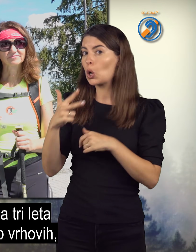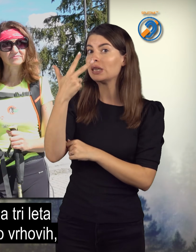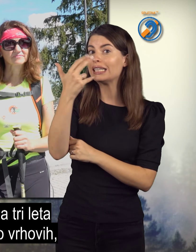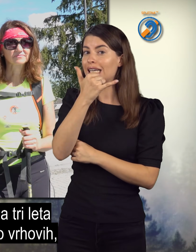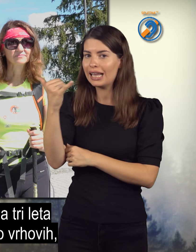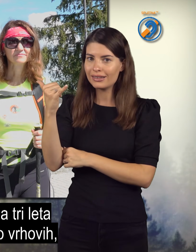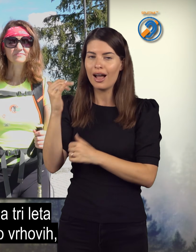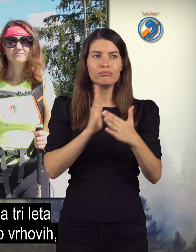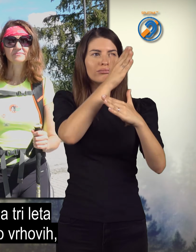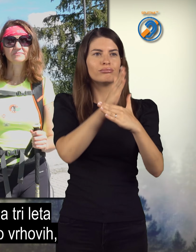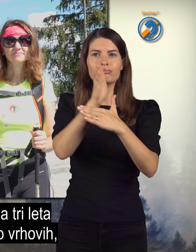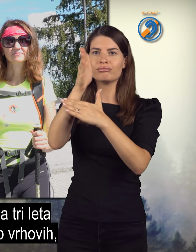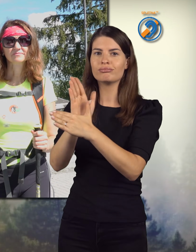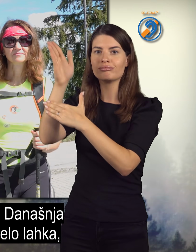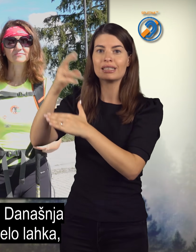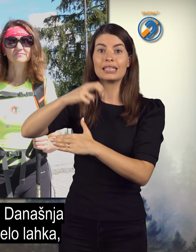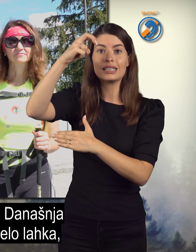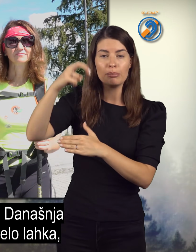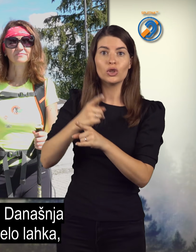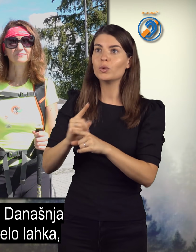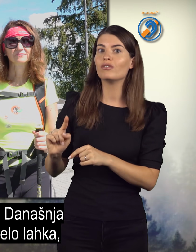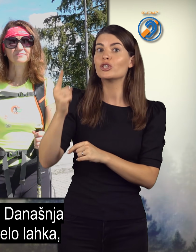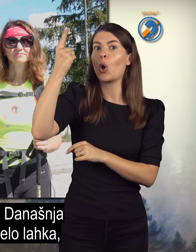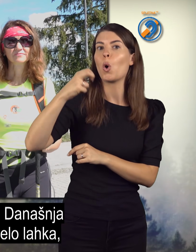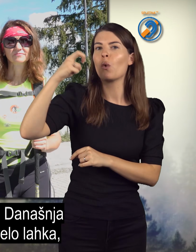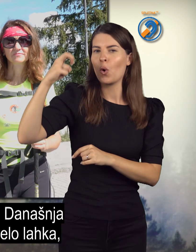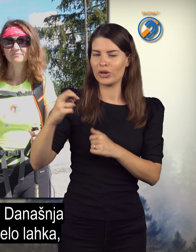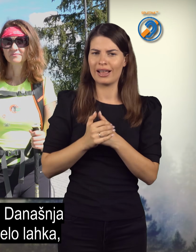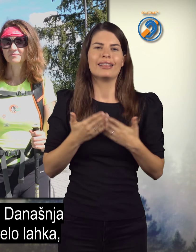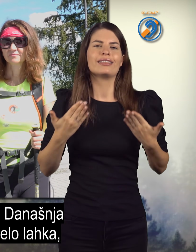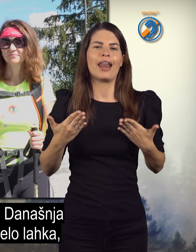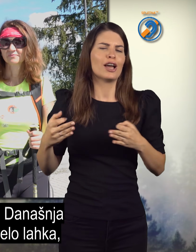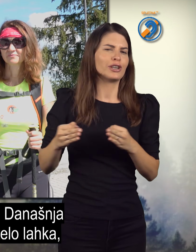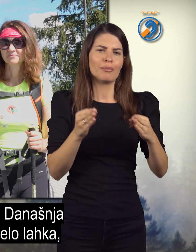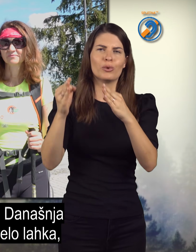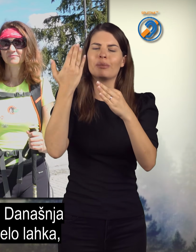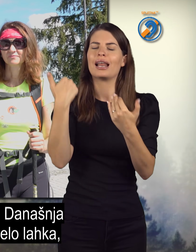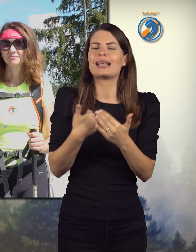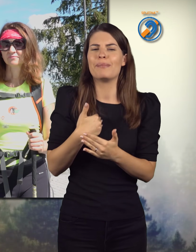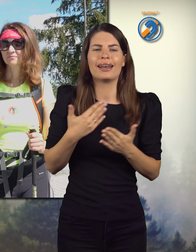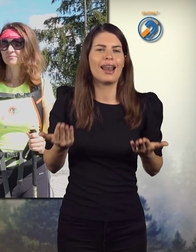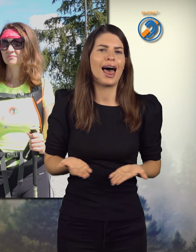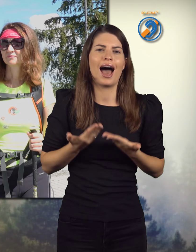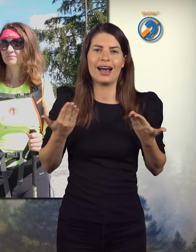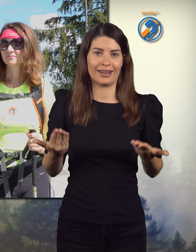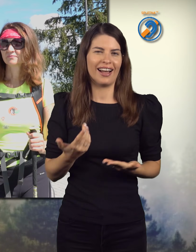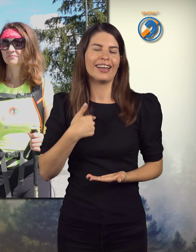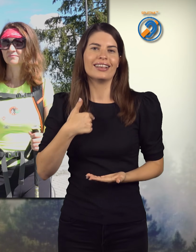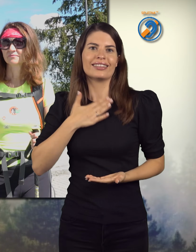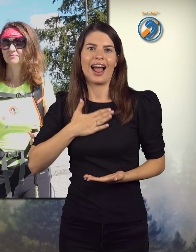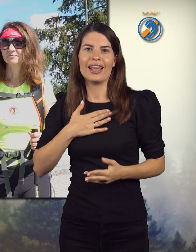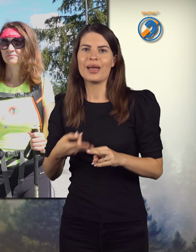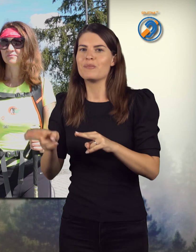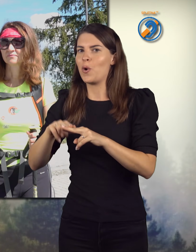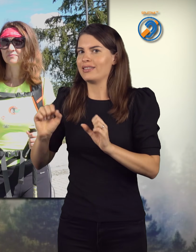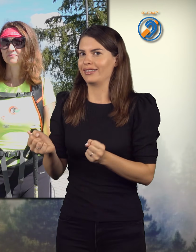leta hodimo po različnih vrhovih, od Visokogorja pa tako. Zdaj današnja pot je bila izredno lahka pač zame, imam zelo rajš